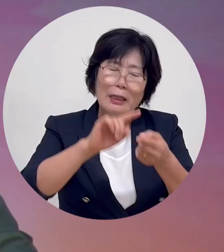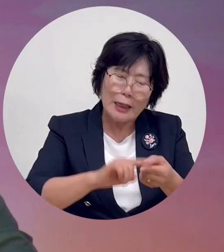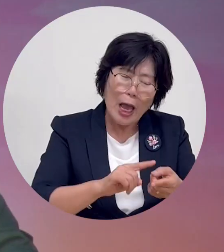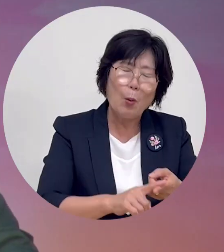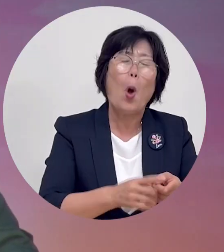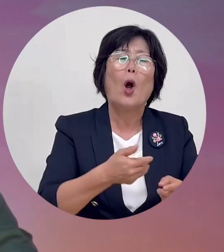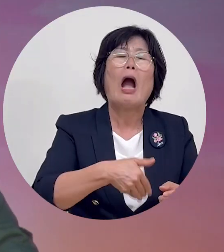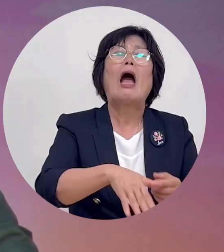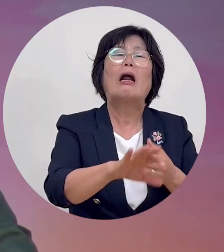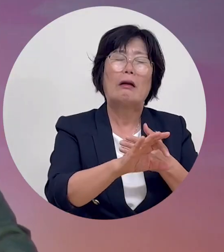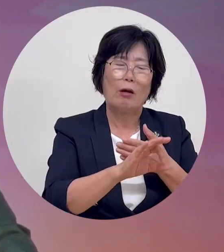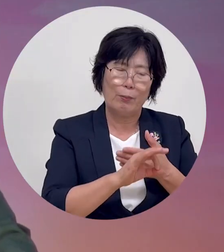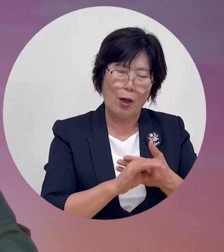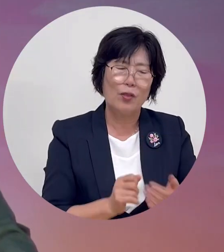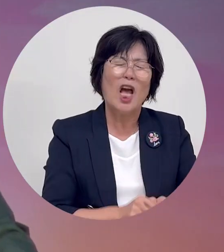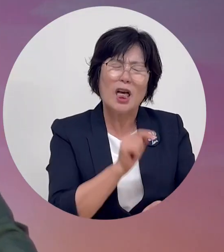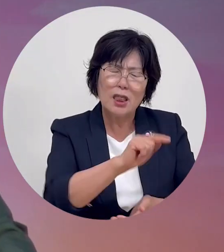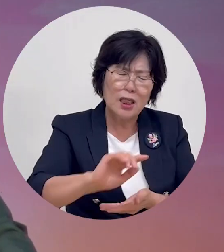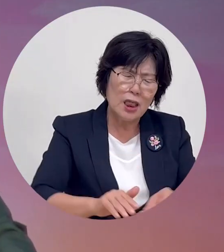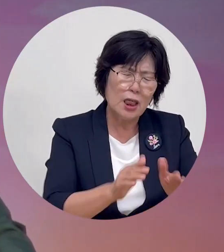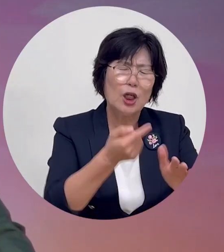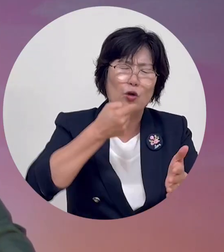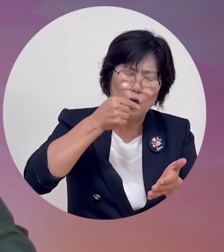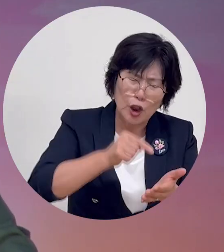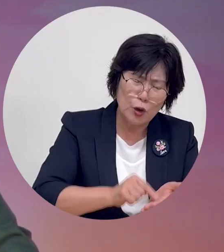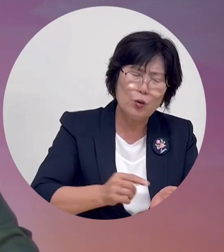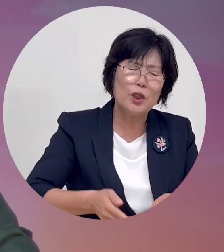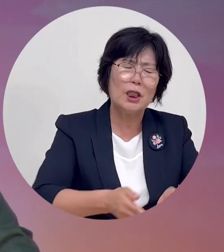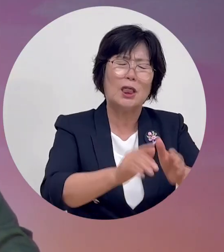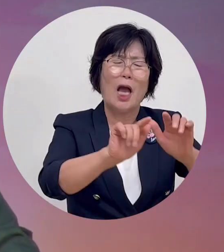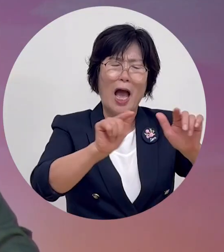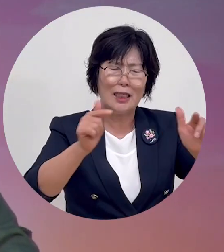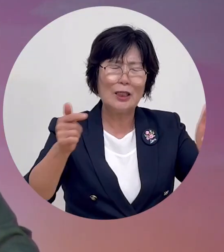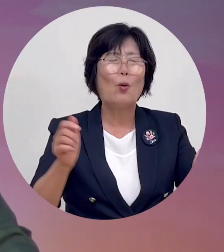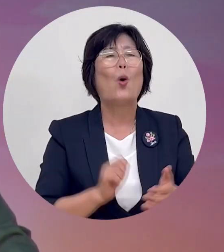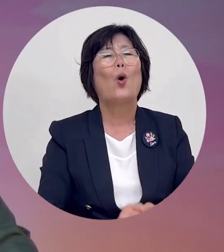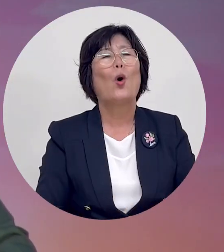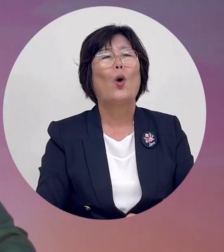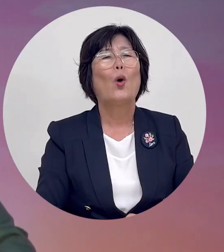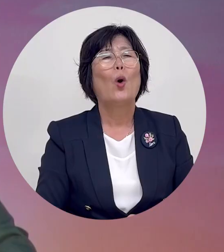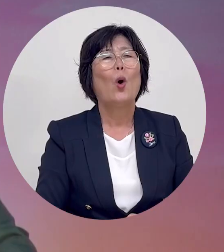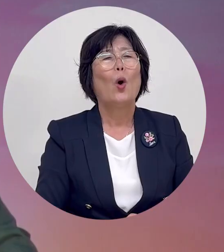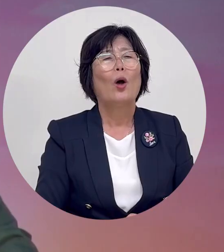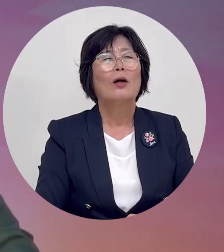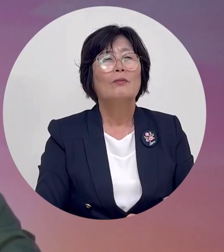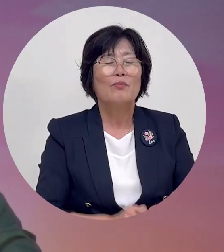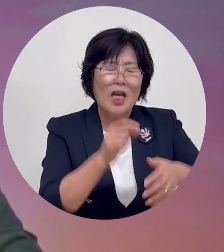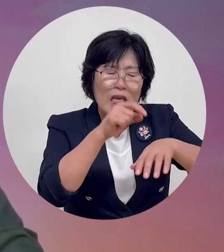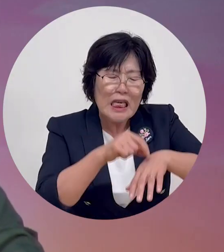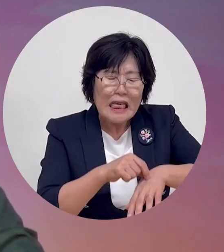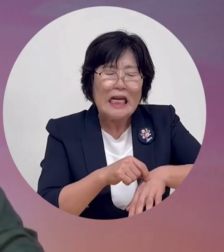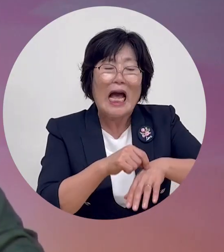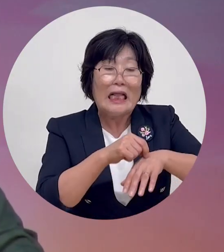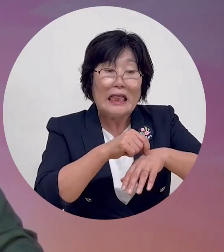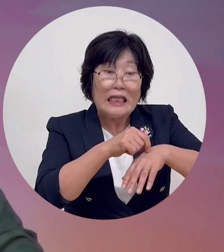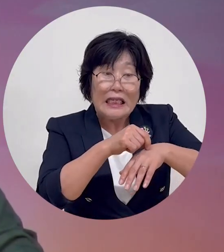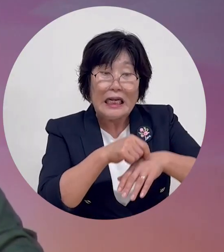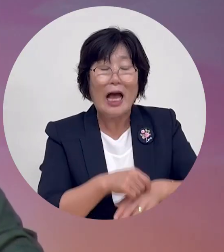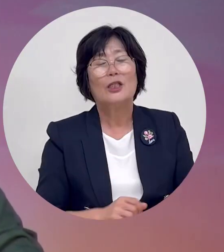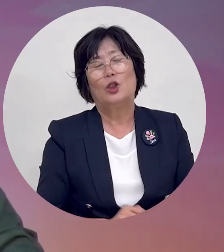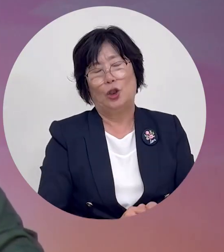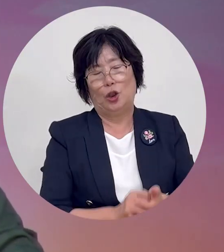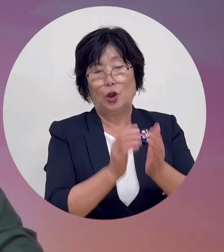보면 그 길이 결코 쉬운 길이겠어요? 쉽지 않는 길이겠어요? 우리 인간적으로 육성으로 보면 쉽지 않는